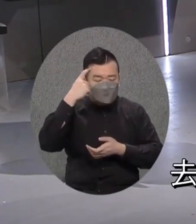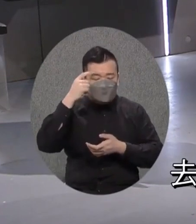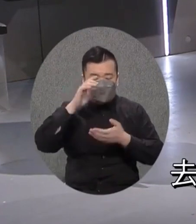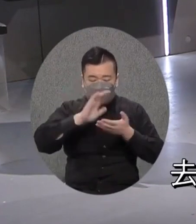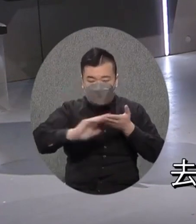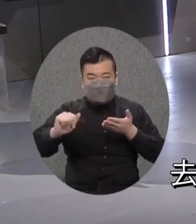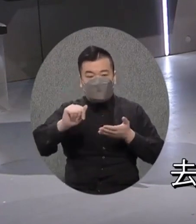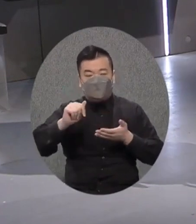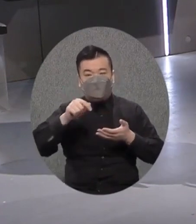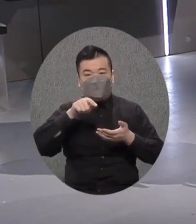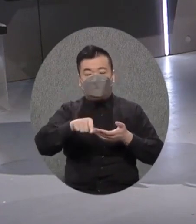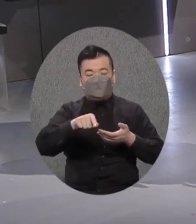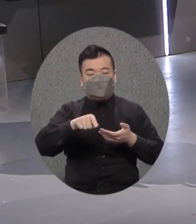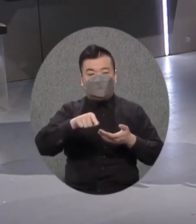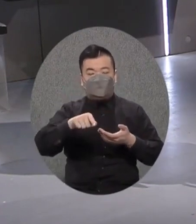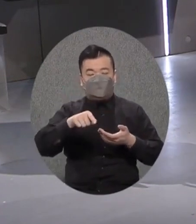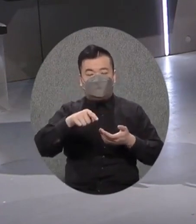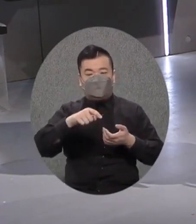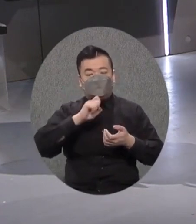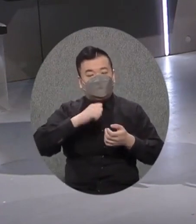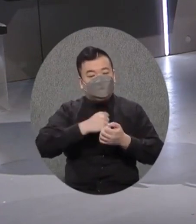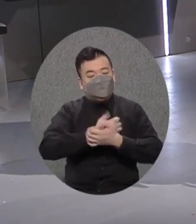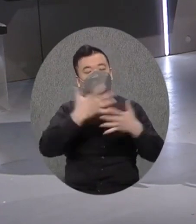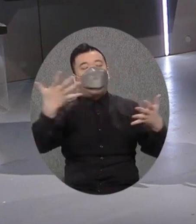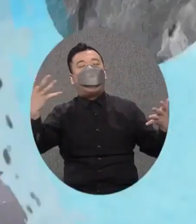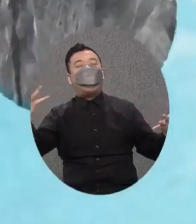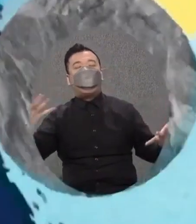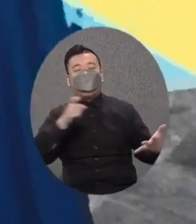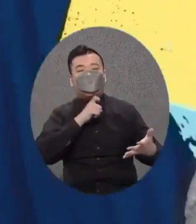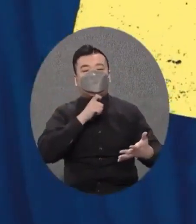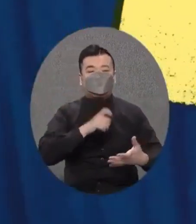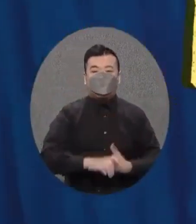白個媒介之後，跟住就開始百花齊放了。